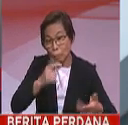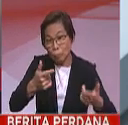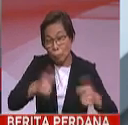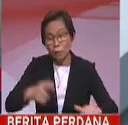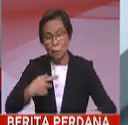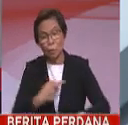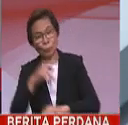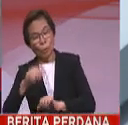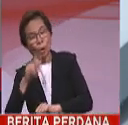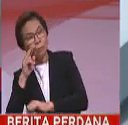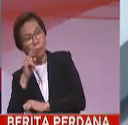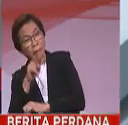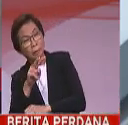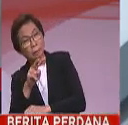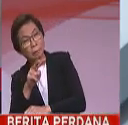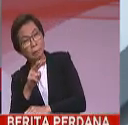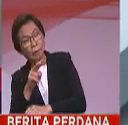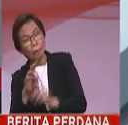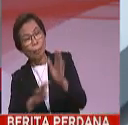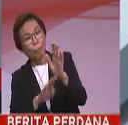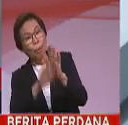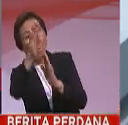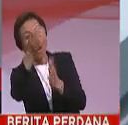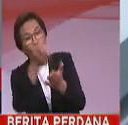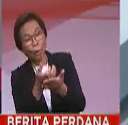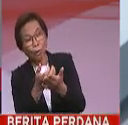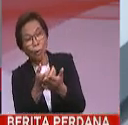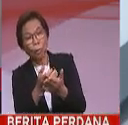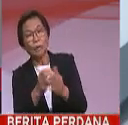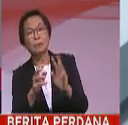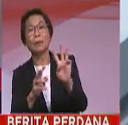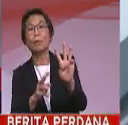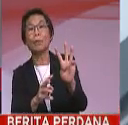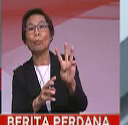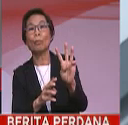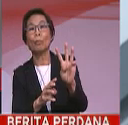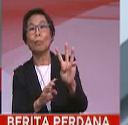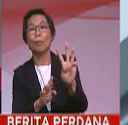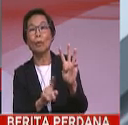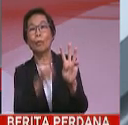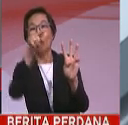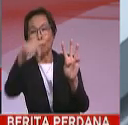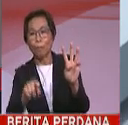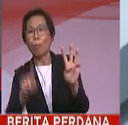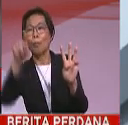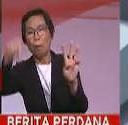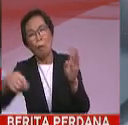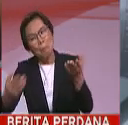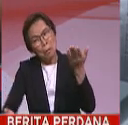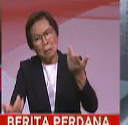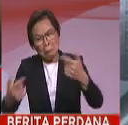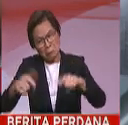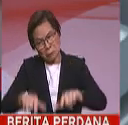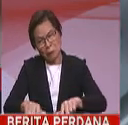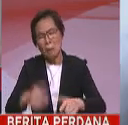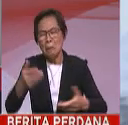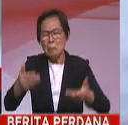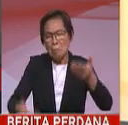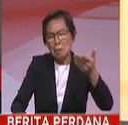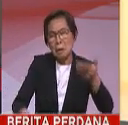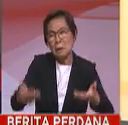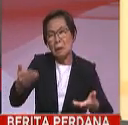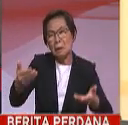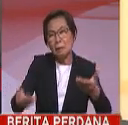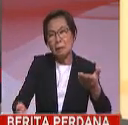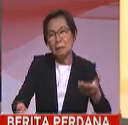boleh melihat bahawa pemulihan ekonomi yang berbentuk W mungkin akan terjadi. Walau bagaimanapun, ianya mungkin akan